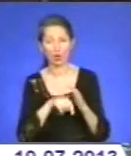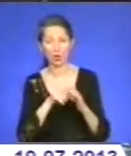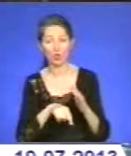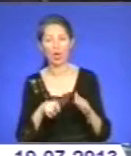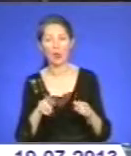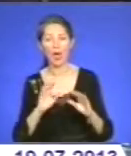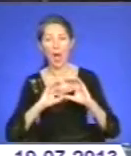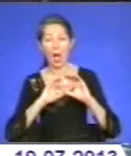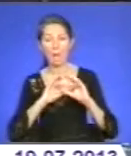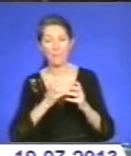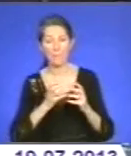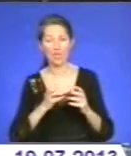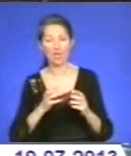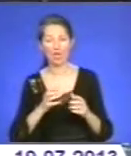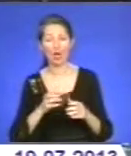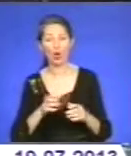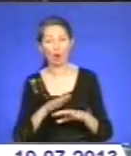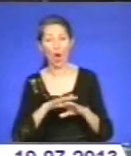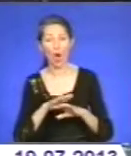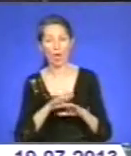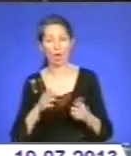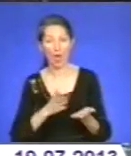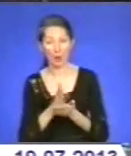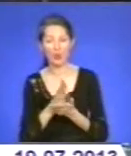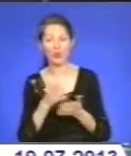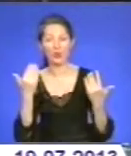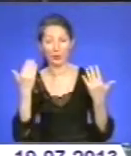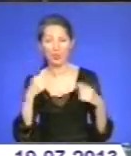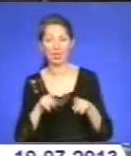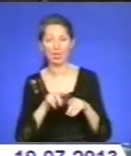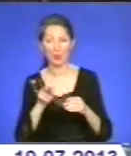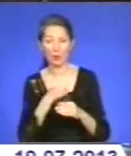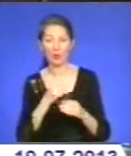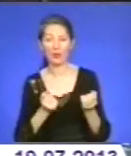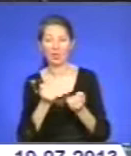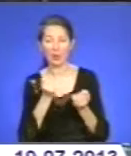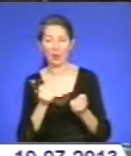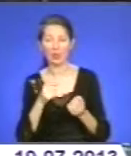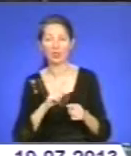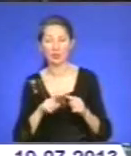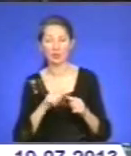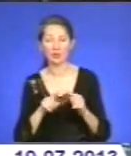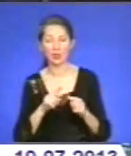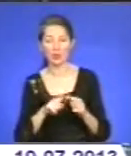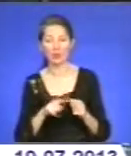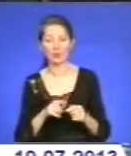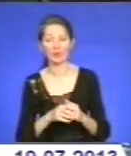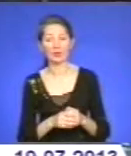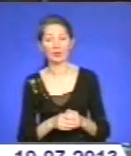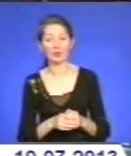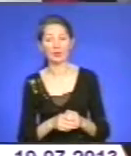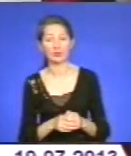комфортом і полагодити автівки з незвично високою для України швидкістю. Детальніше про новинку у наступному сюжеті.